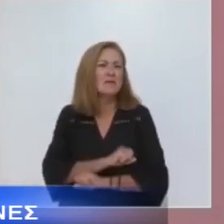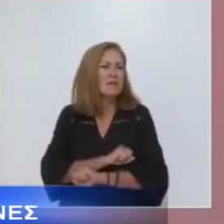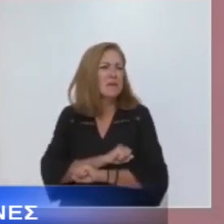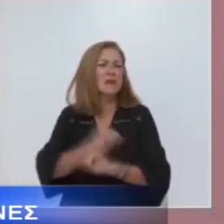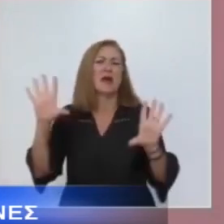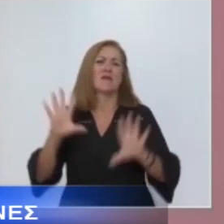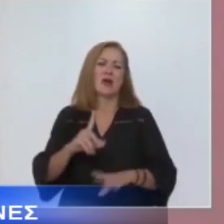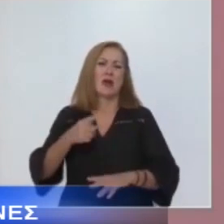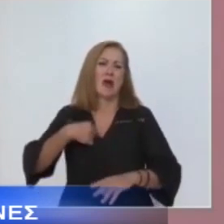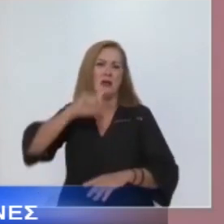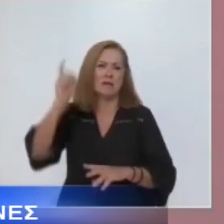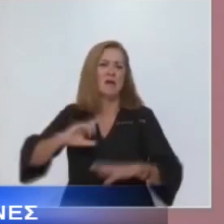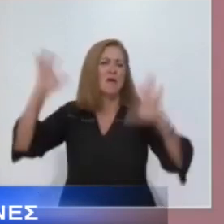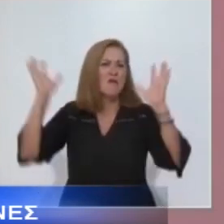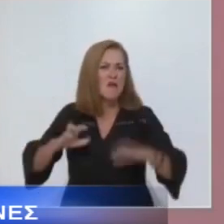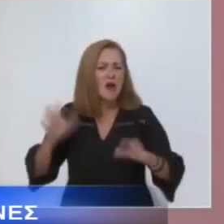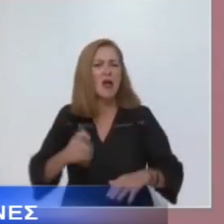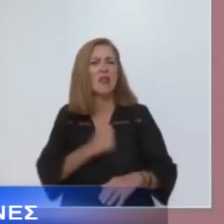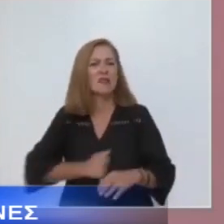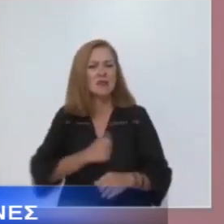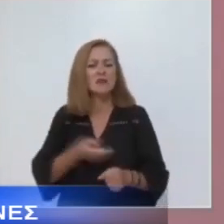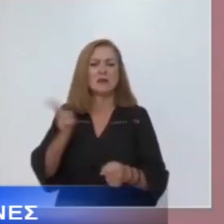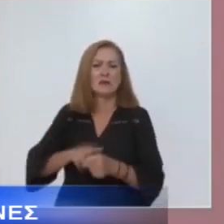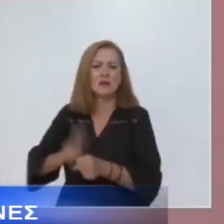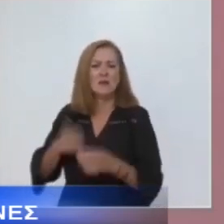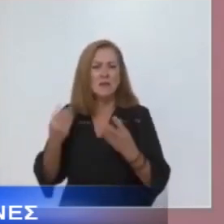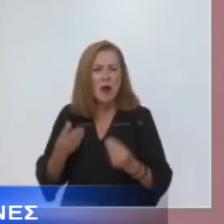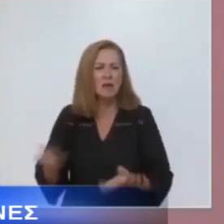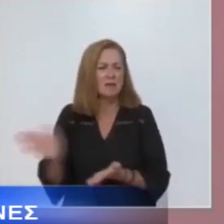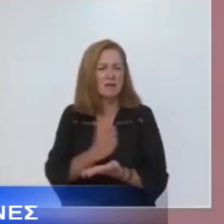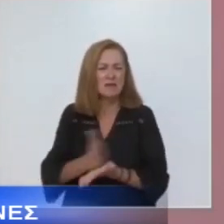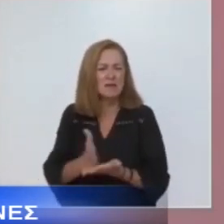τραγική εξέλιξη. Με πολλά θύματα, με τεράστιες καταστροφές στη Θεσσαλία.